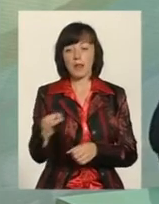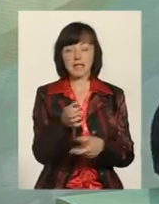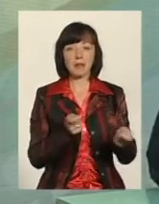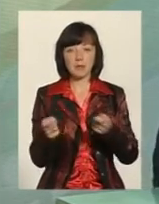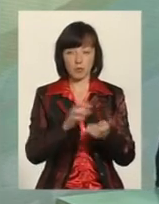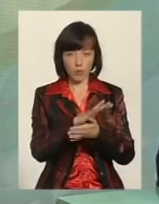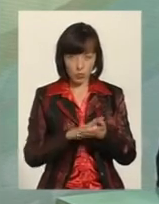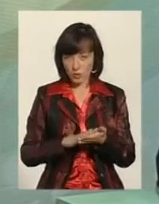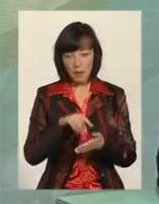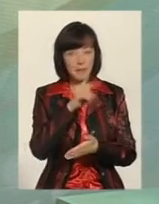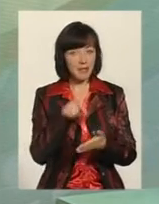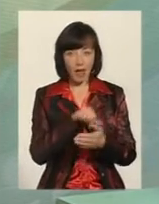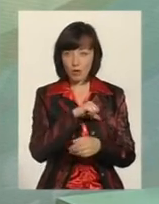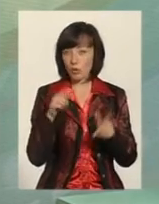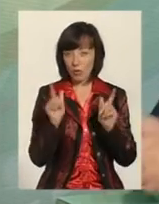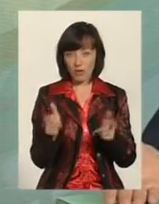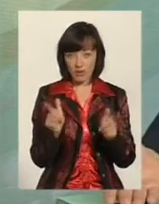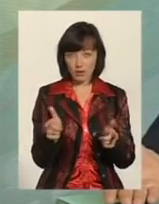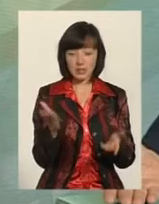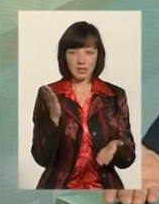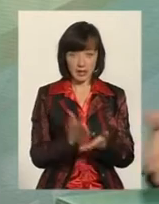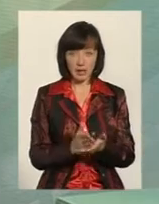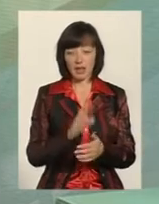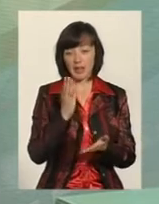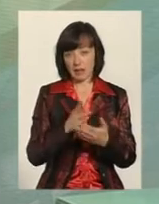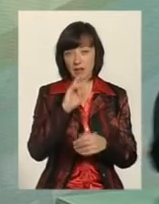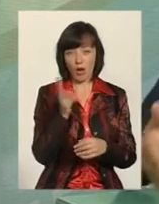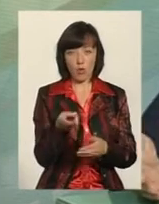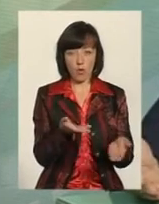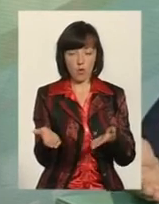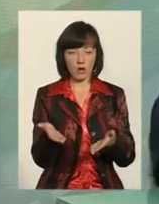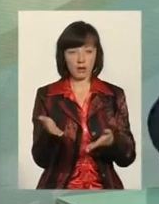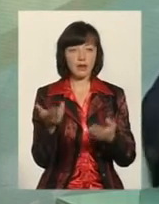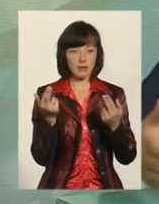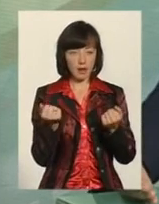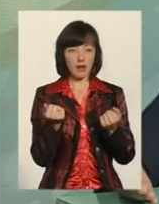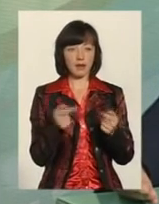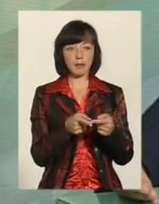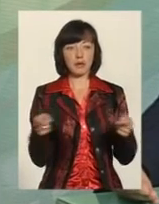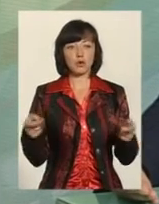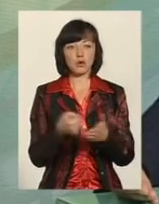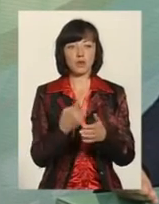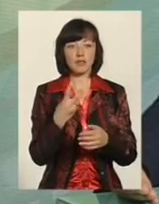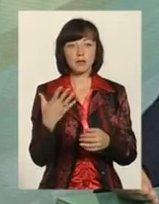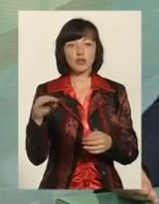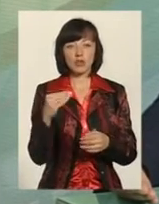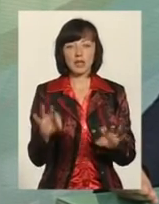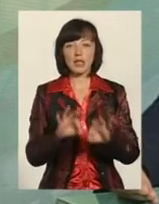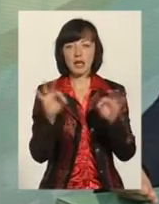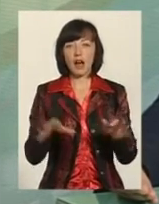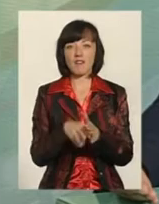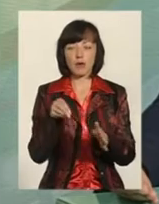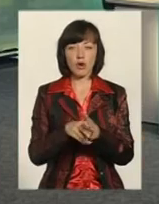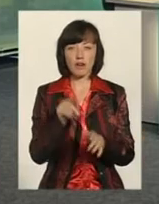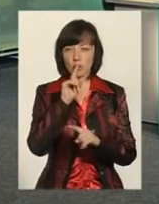Тобто питання ж добровільності ніхто не зняв. Є цих 2 роки, на цей період вже до 25 жовтня ніяких виборів не